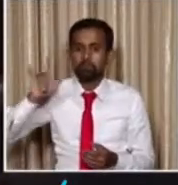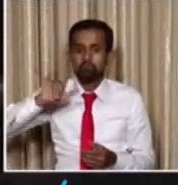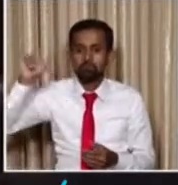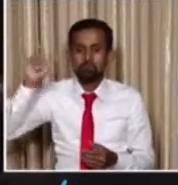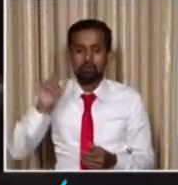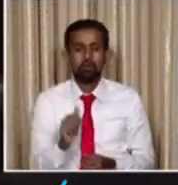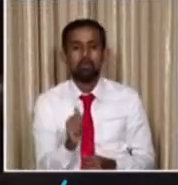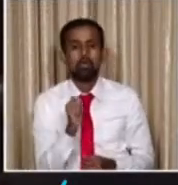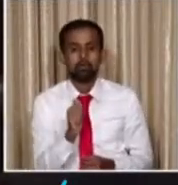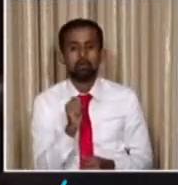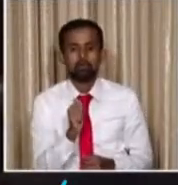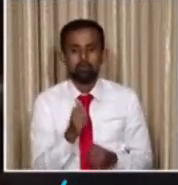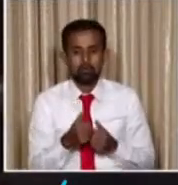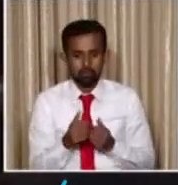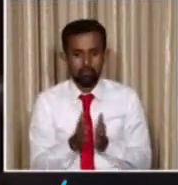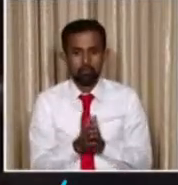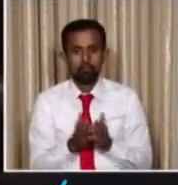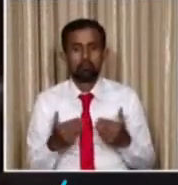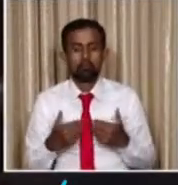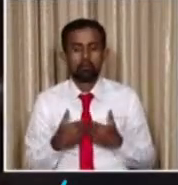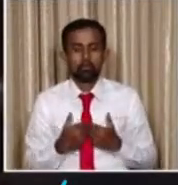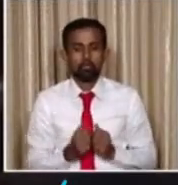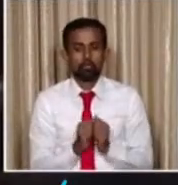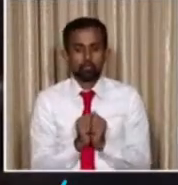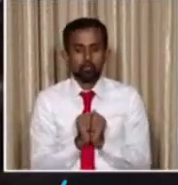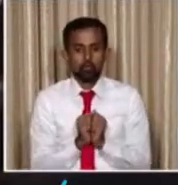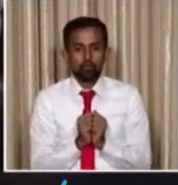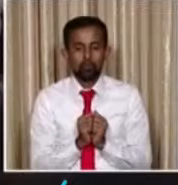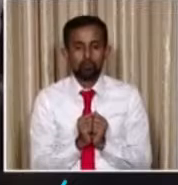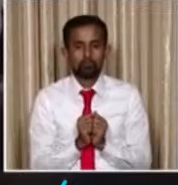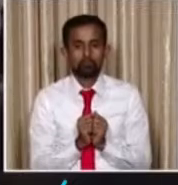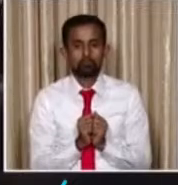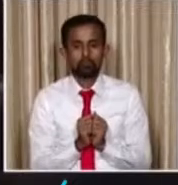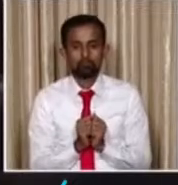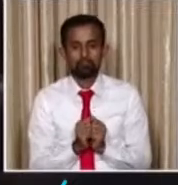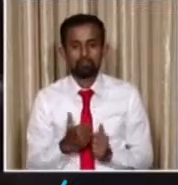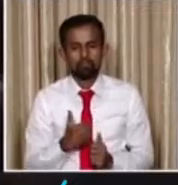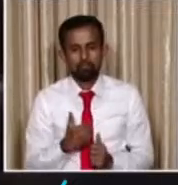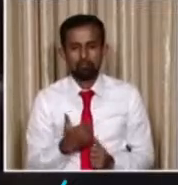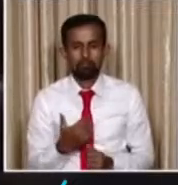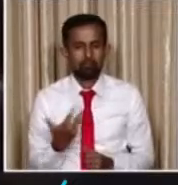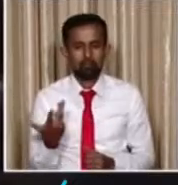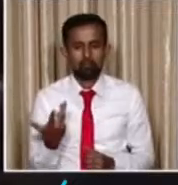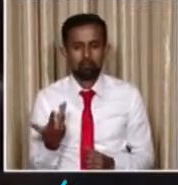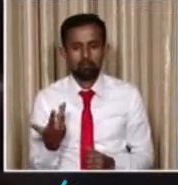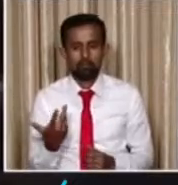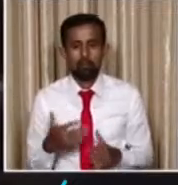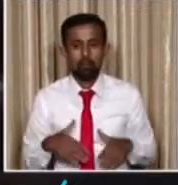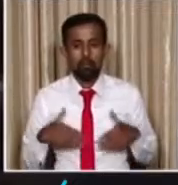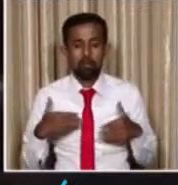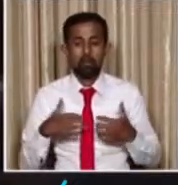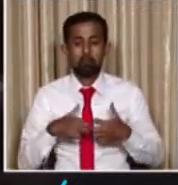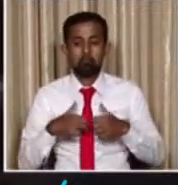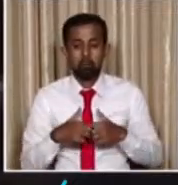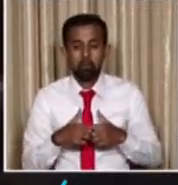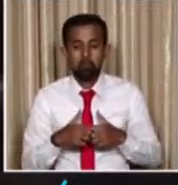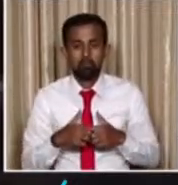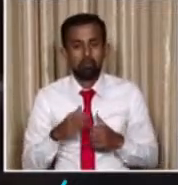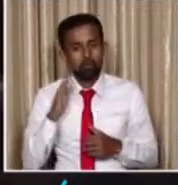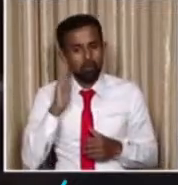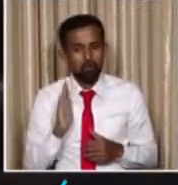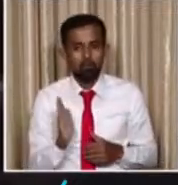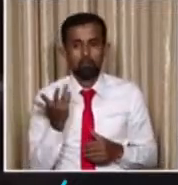ඇයි? තමන්ගේ වෘත්තිය ඒ තෘප්තිමත් භාවය නැතිකම නිසා. සෞඛ්‍ය අර්බුදය ඇති උනේ නිකම්ම